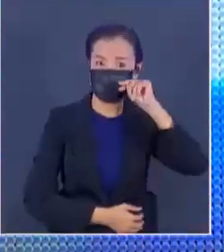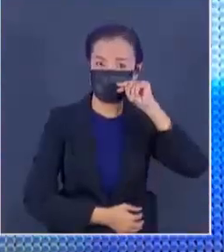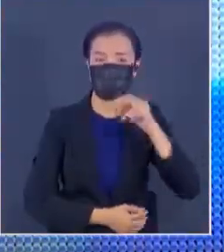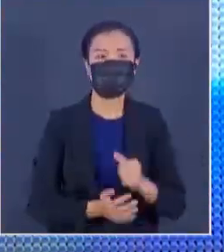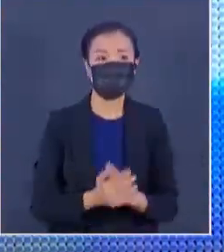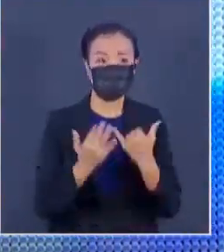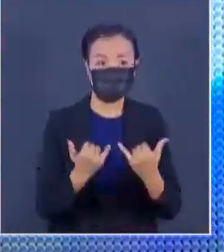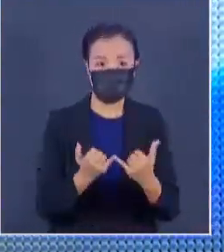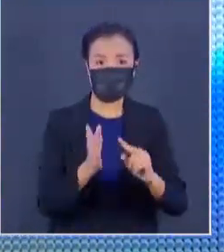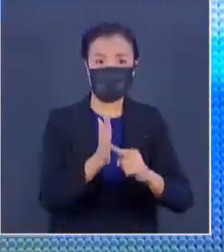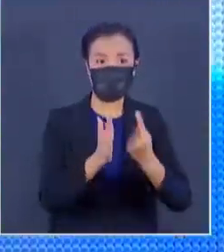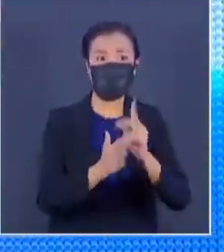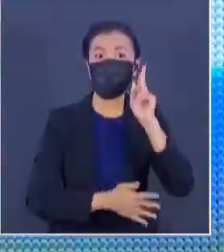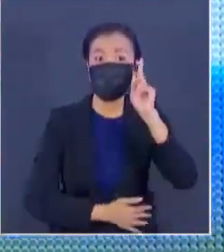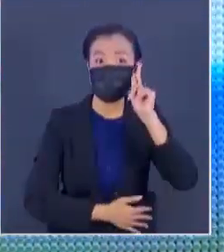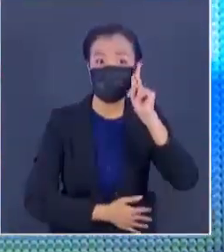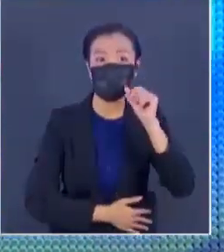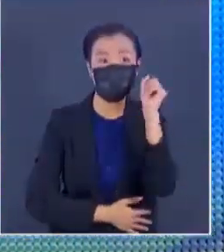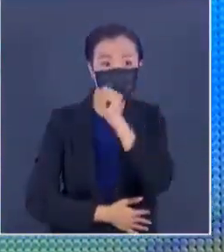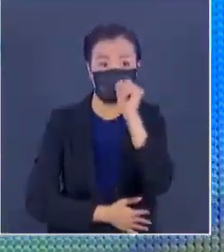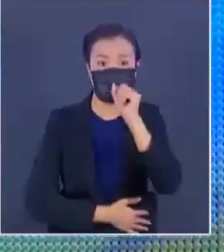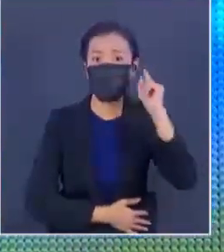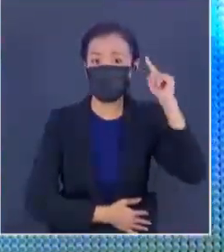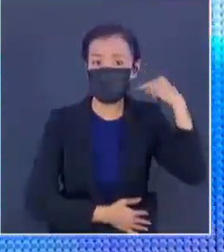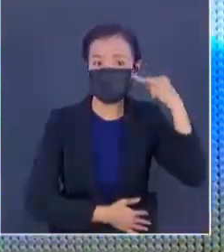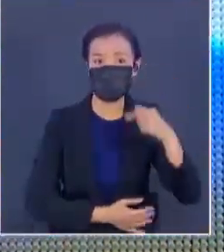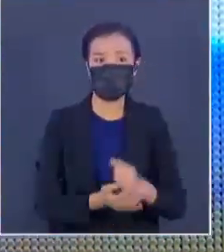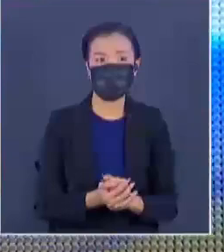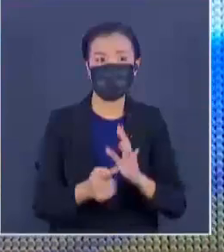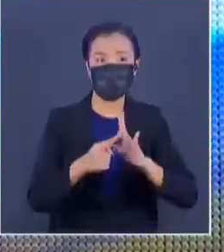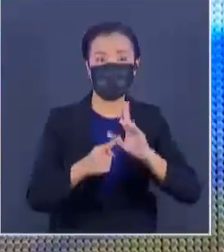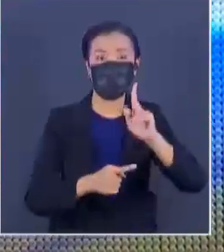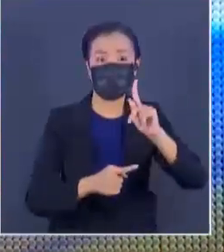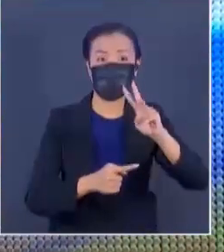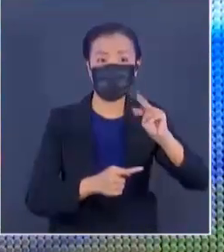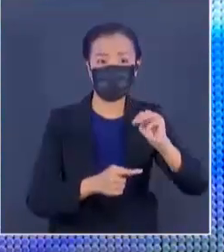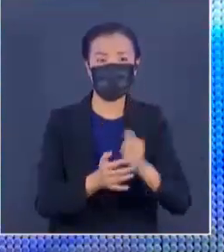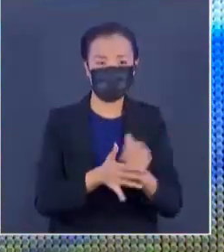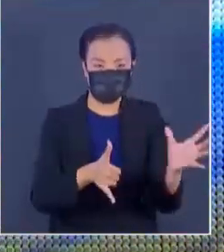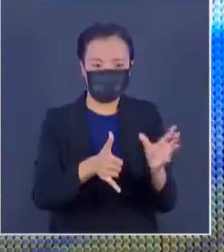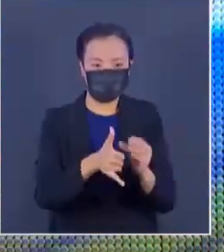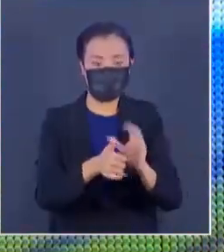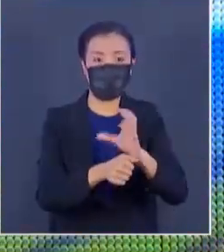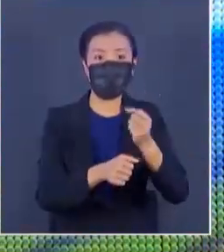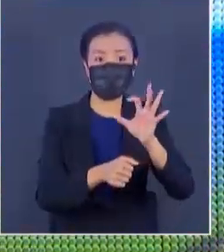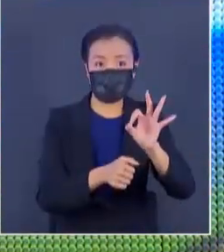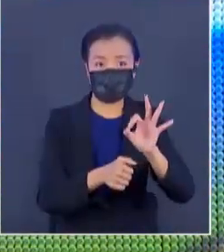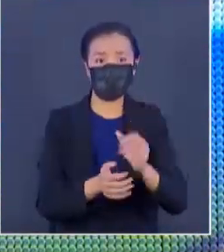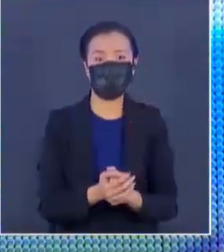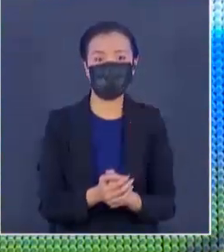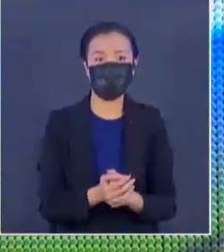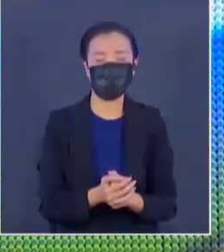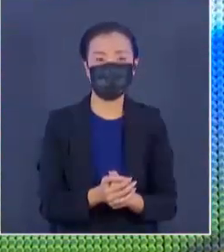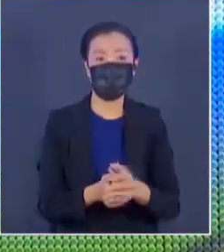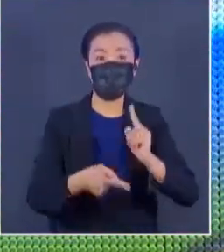อสซิปสตาร์บันเทิงวันนี้ค่ะเริ่มต้นกันด้วยข่าวของนักร้องไอดอลสาวนะคะเจ้าเข็บ BNK48 ที่ตรวจพบว่าเธอติดเชื้อโควิด -19 ก็ส่